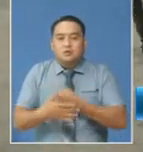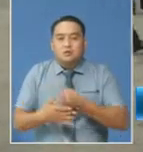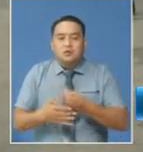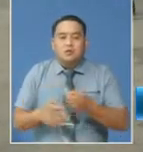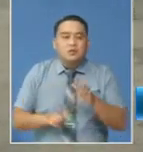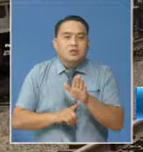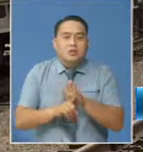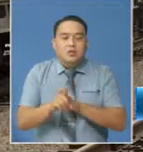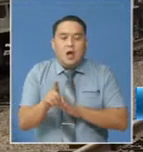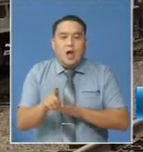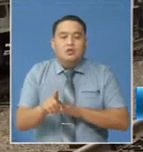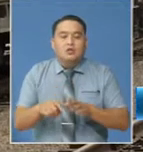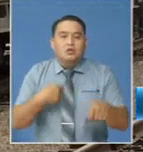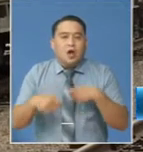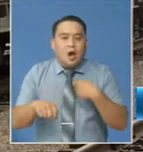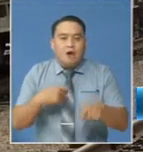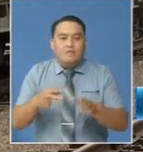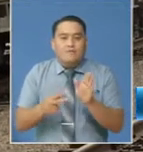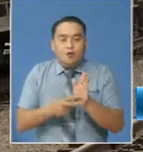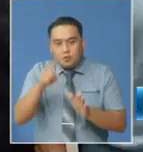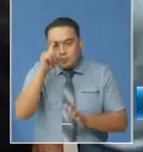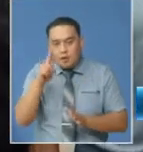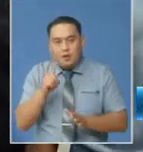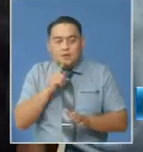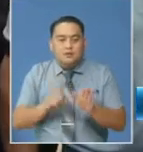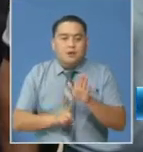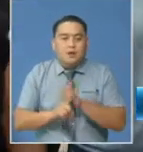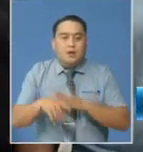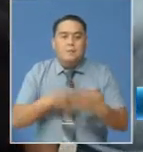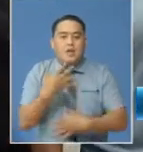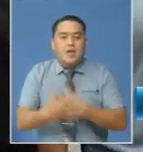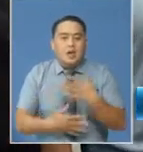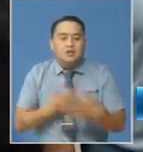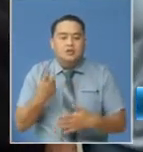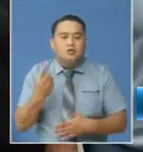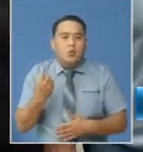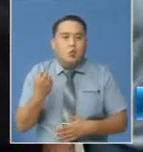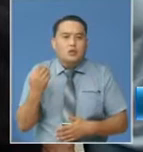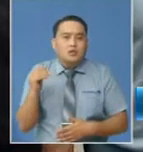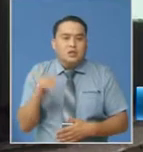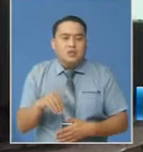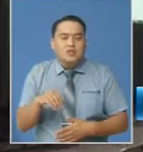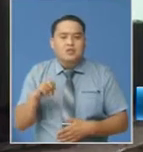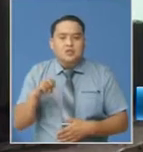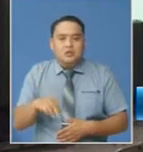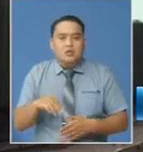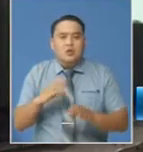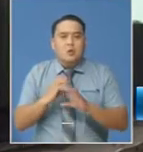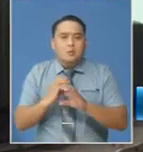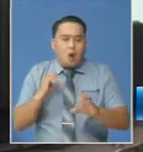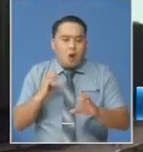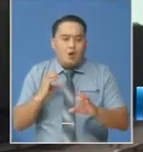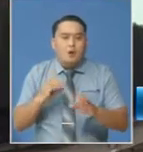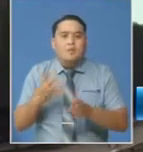сухого порта. Работать он начал 8 месяцев назад, и за это время здесь переработано порядка 110 тысяч контейнеров и перегружено